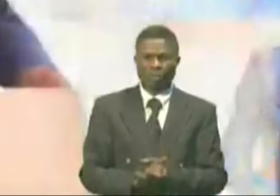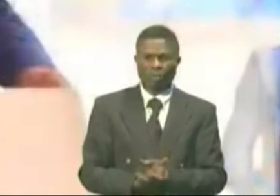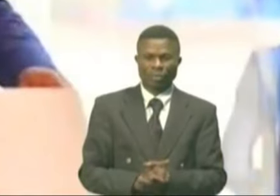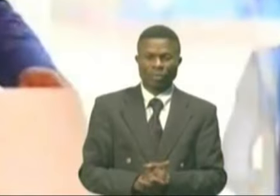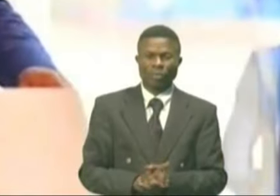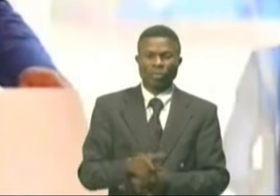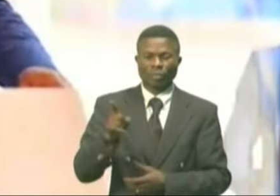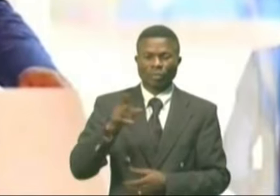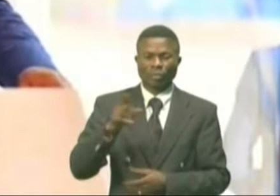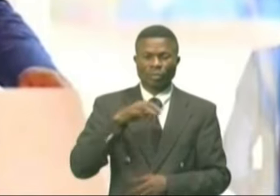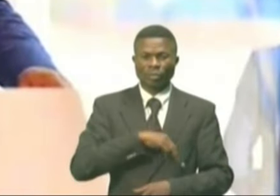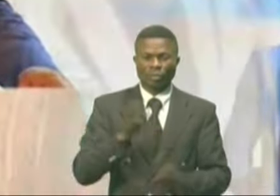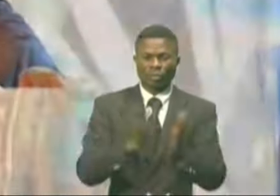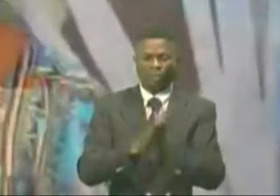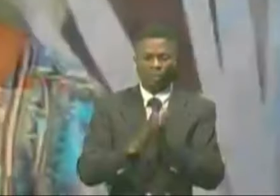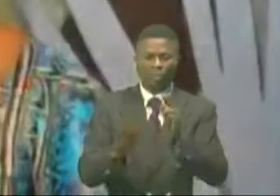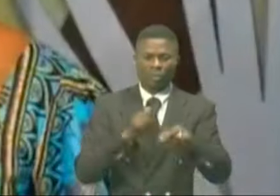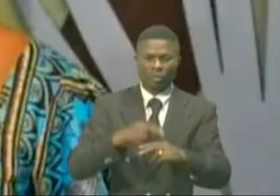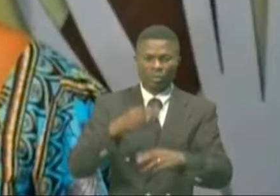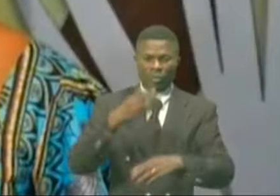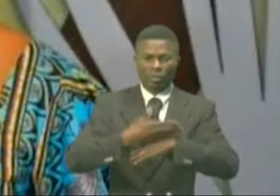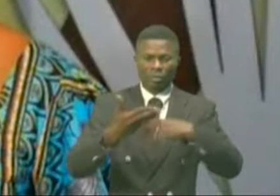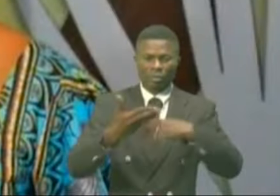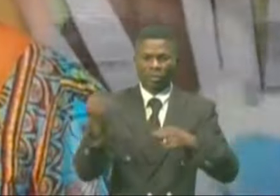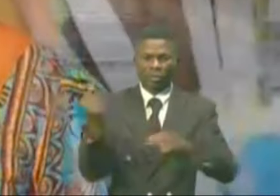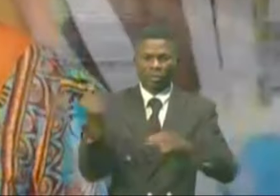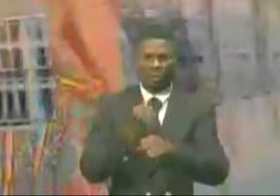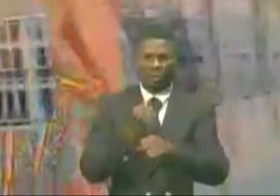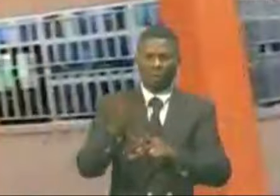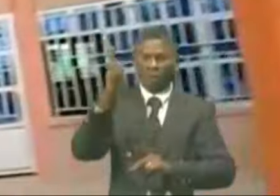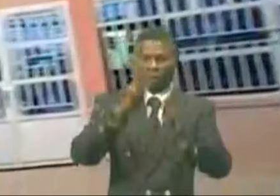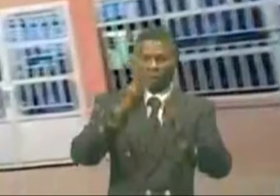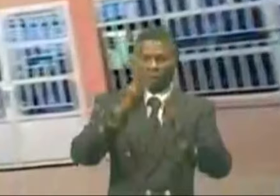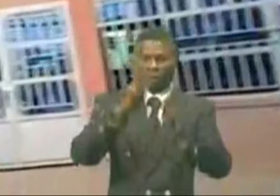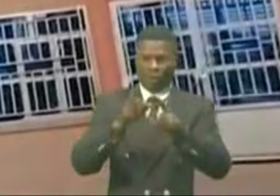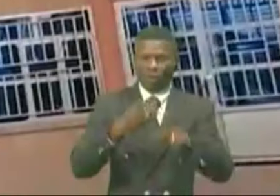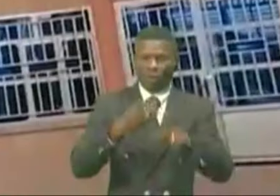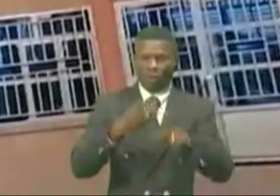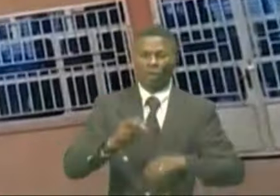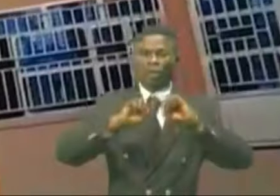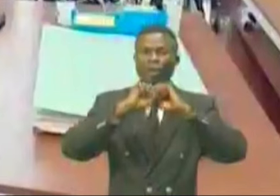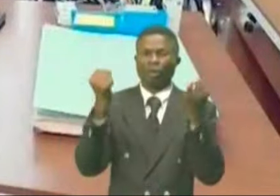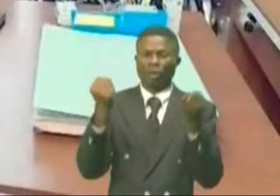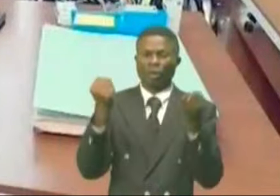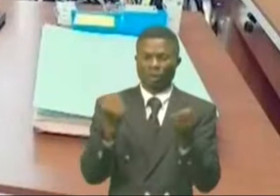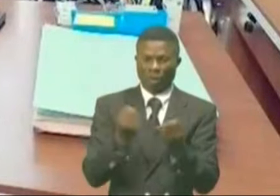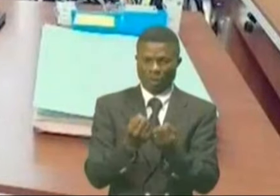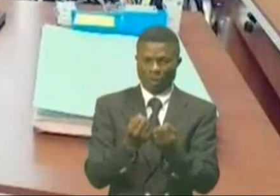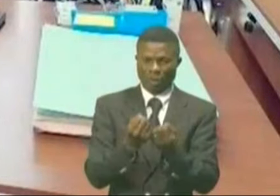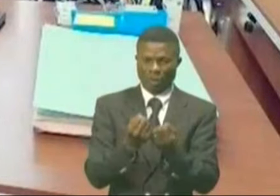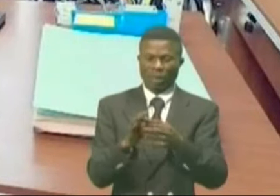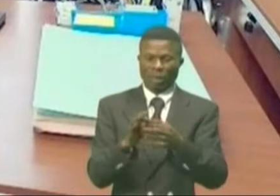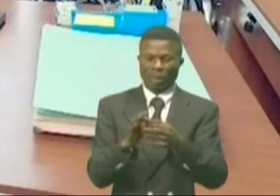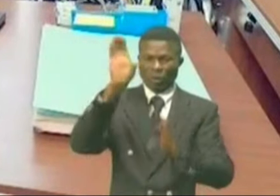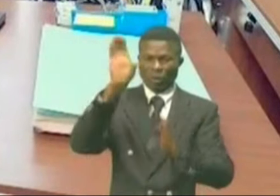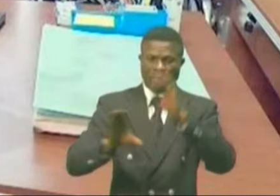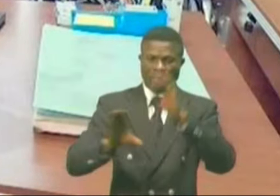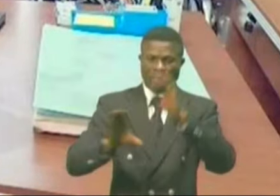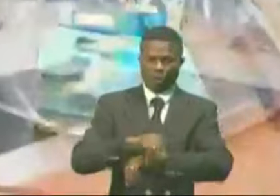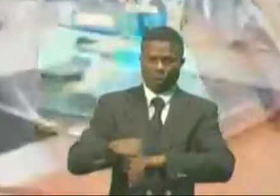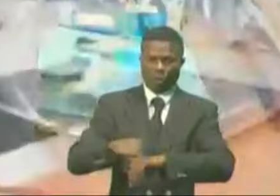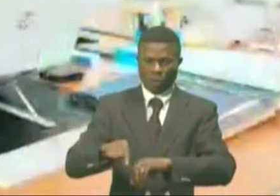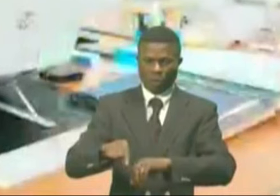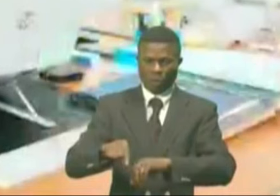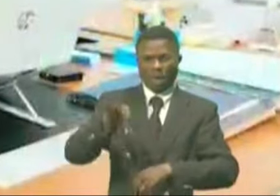régaliennes, l'Institut national du bâtiment et des travaux publics a également une vocation sociale qui s'égreffe à la science administrée au profit